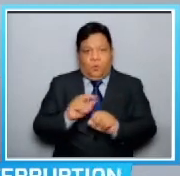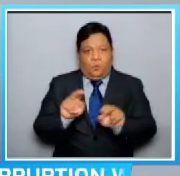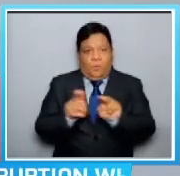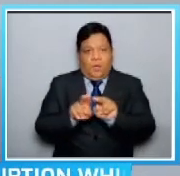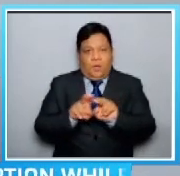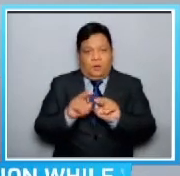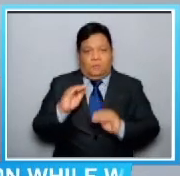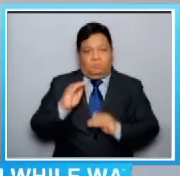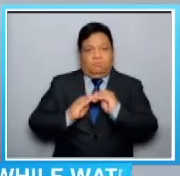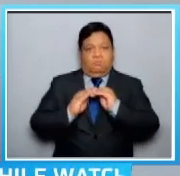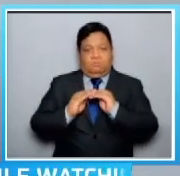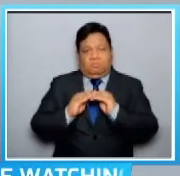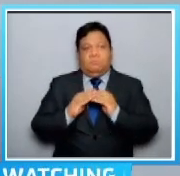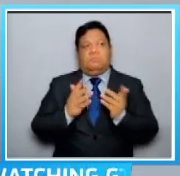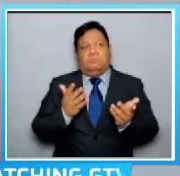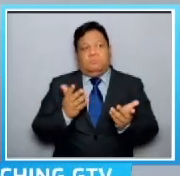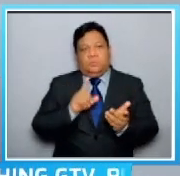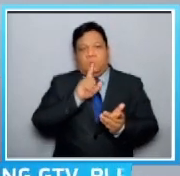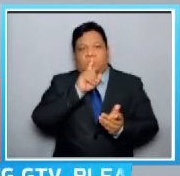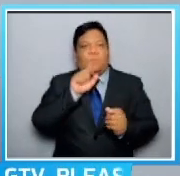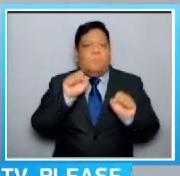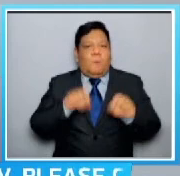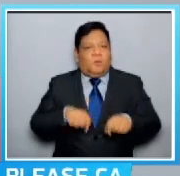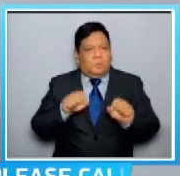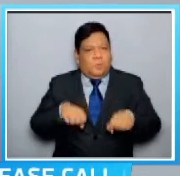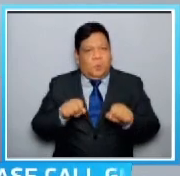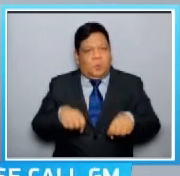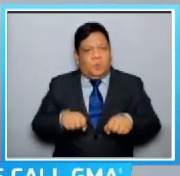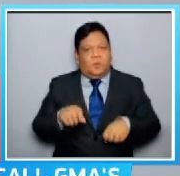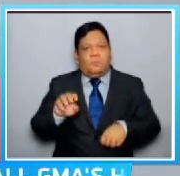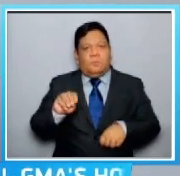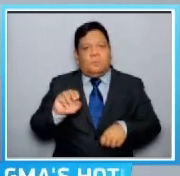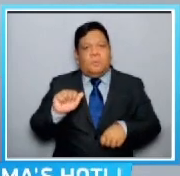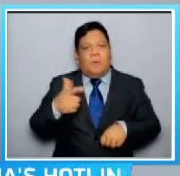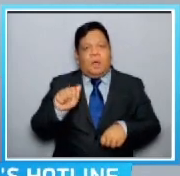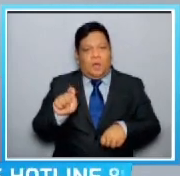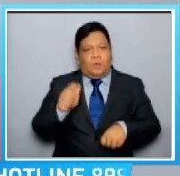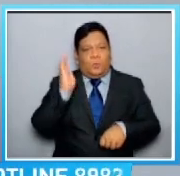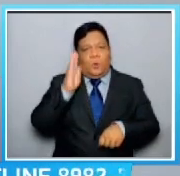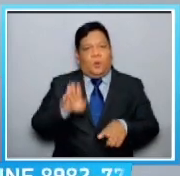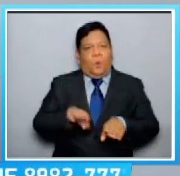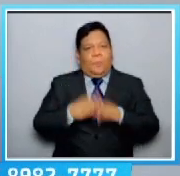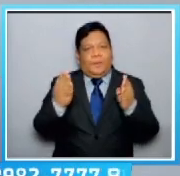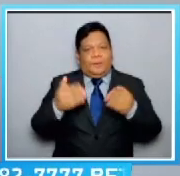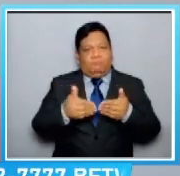talagang pwede siyang mag-open anytime.